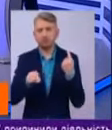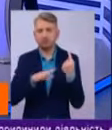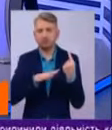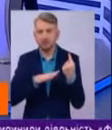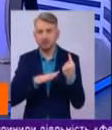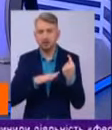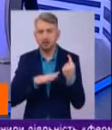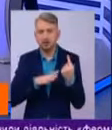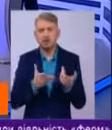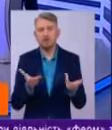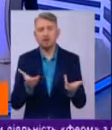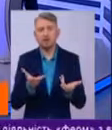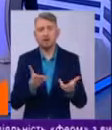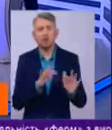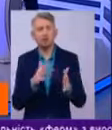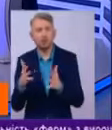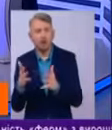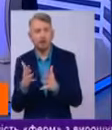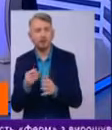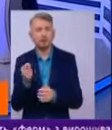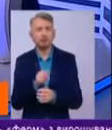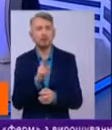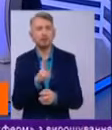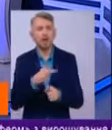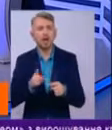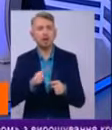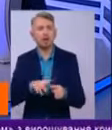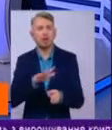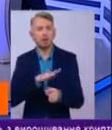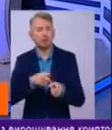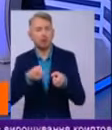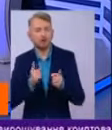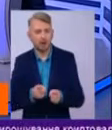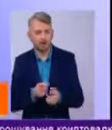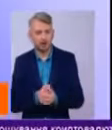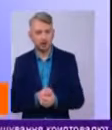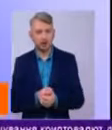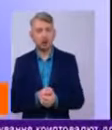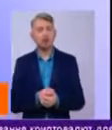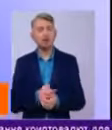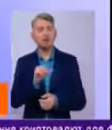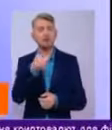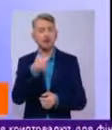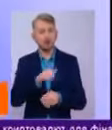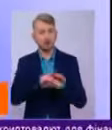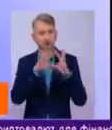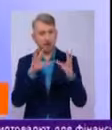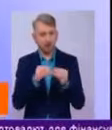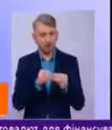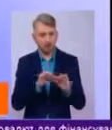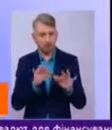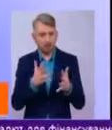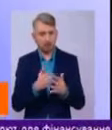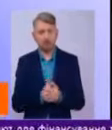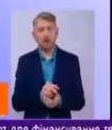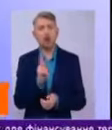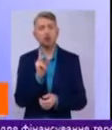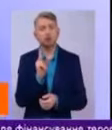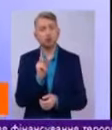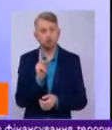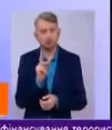в якихось моментах з тим, як це було насправді. Це перший загальний такий момент. Другий момент